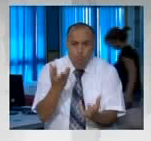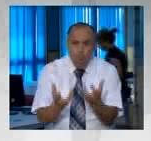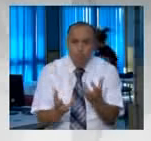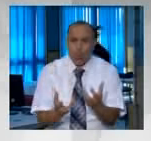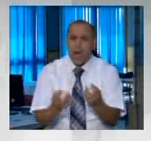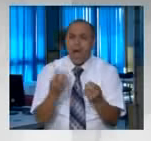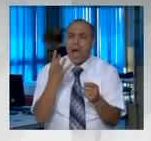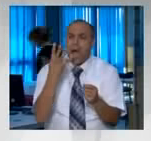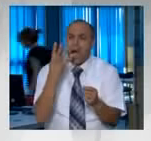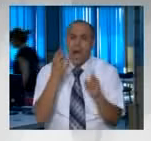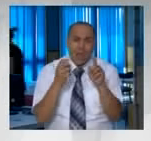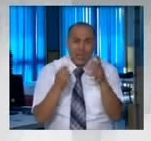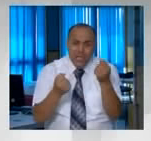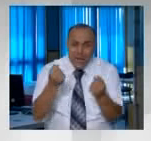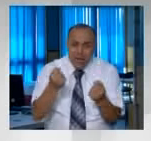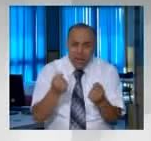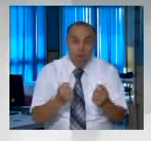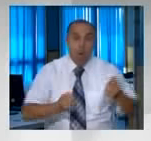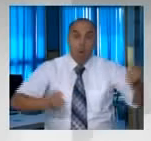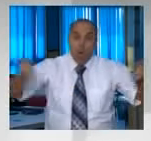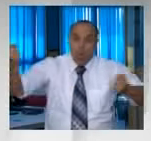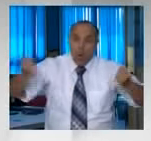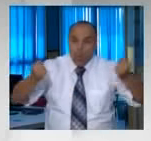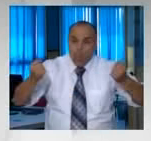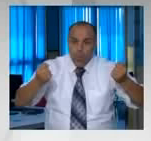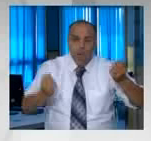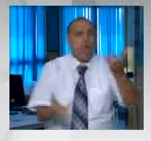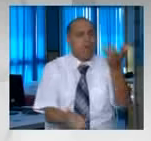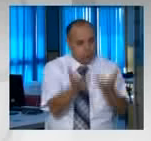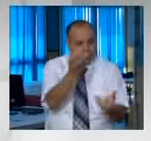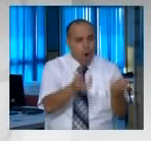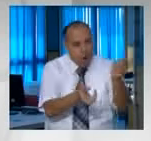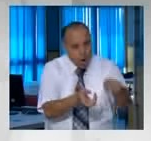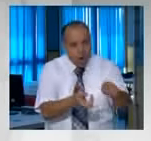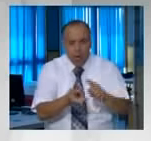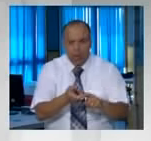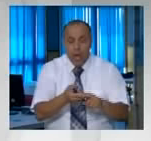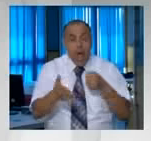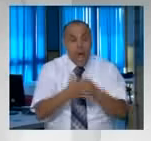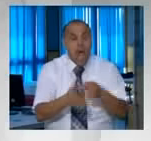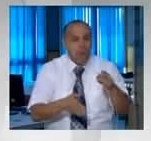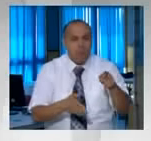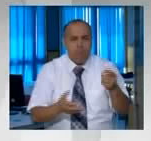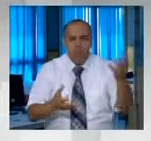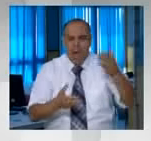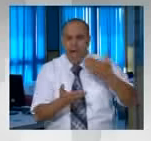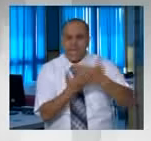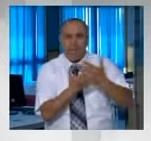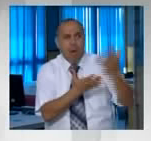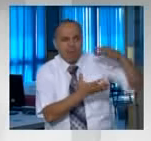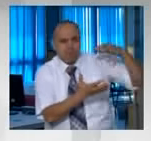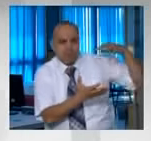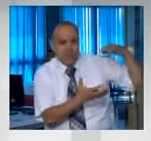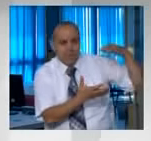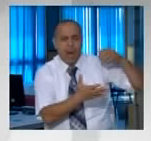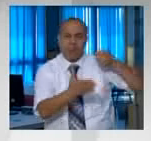كلي، اشتعال الشاحنة اللي هي تثبت في الحادث واللي كانت معبية بالاسمنت يعني